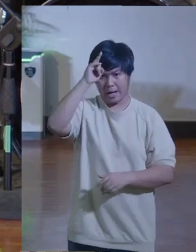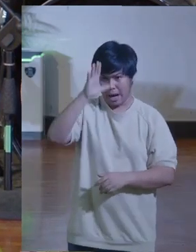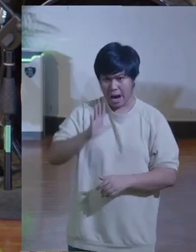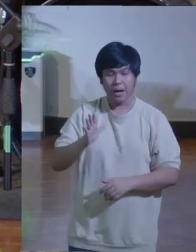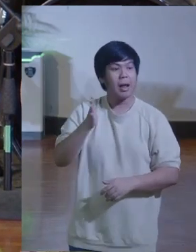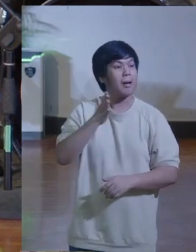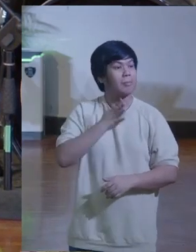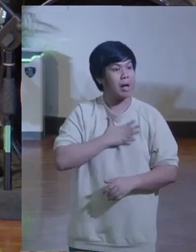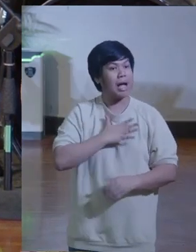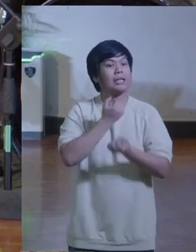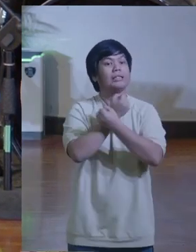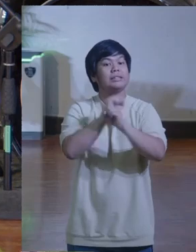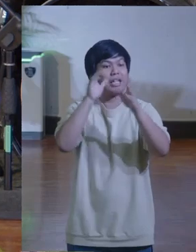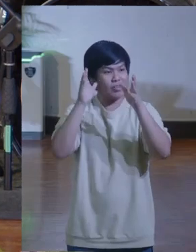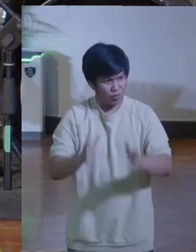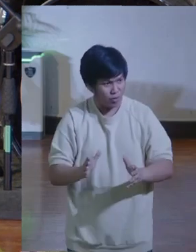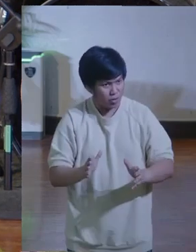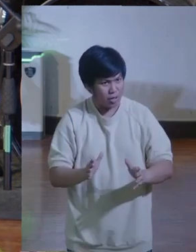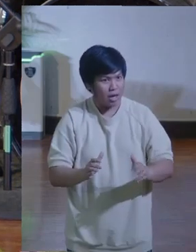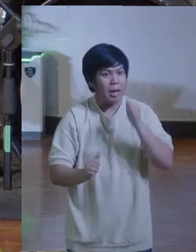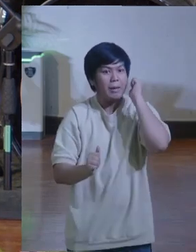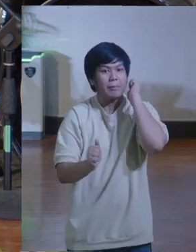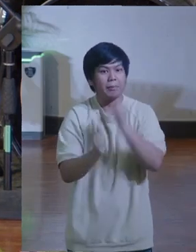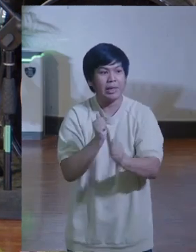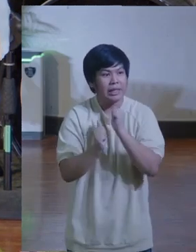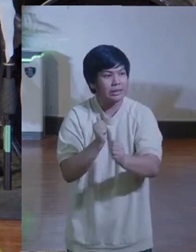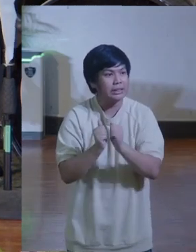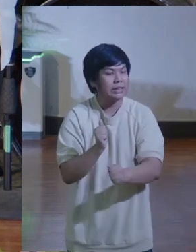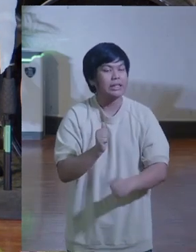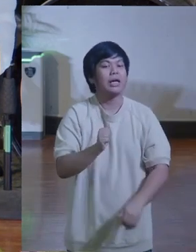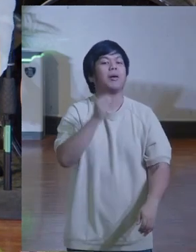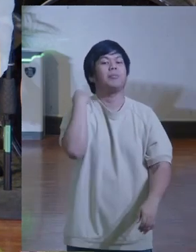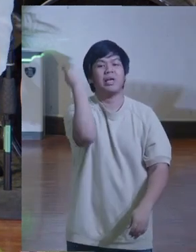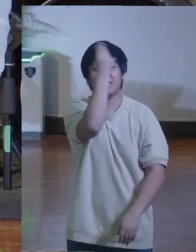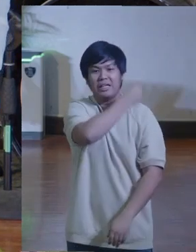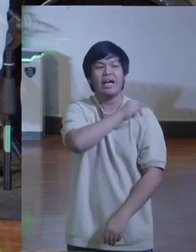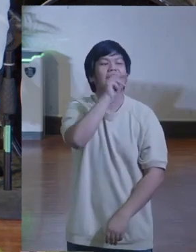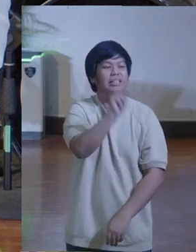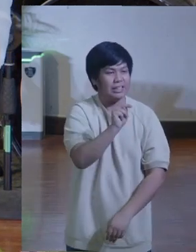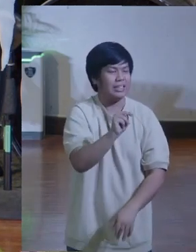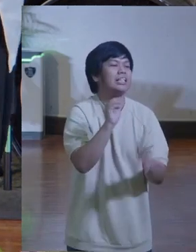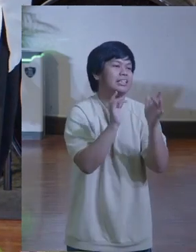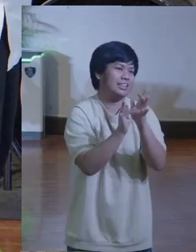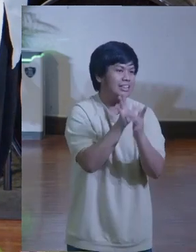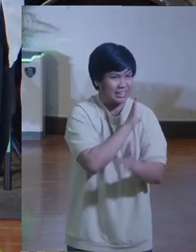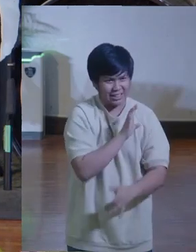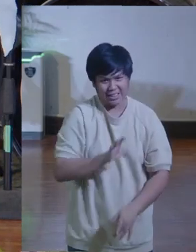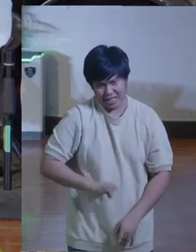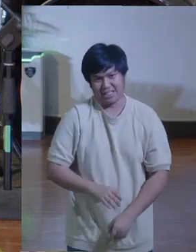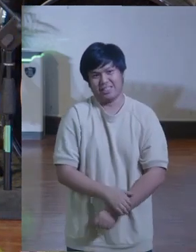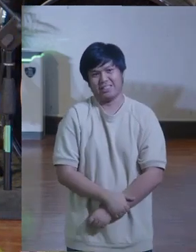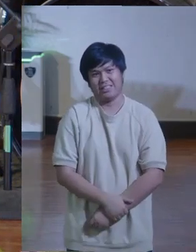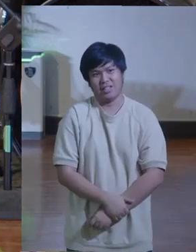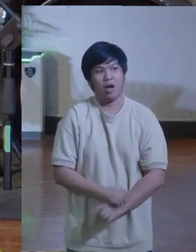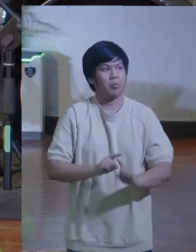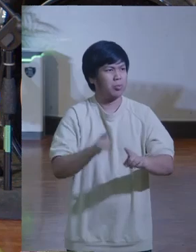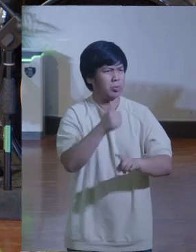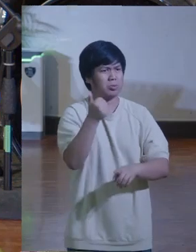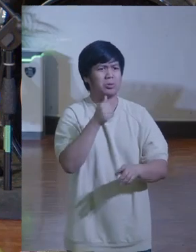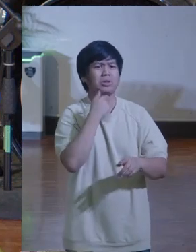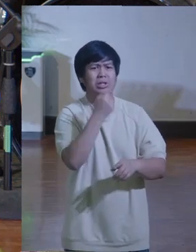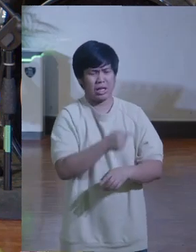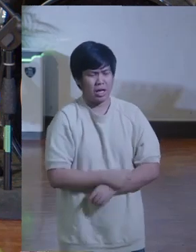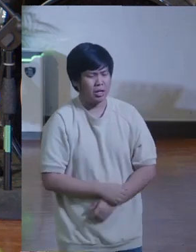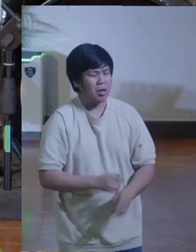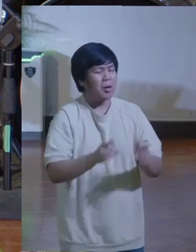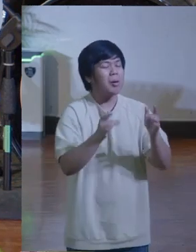and my Savior. Kailangan niya ng tagapagligtas. Pero merong nagtuturo na